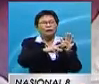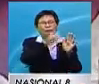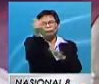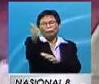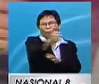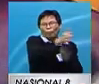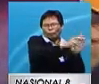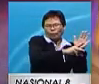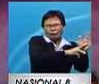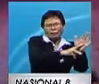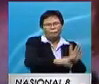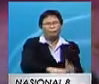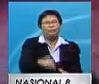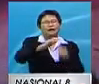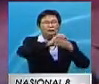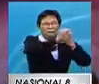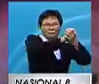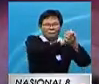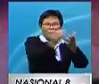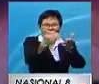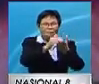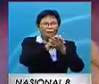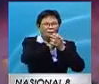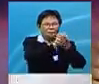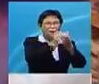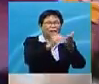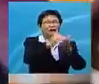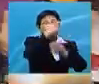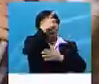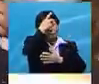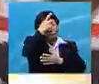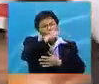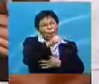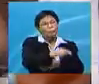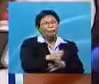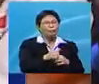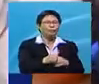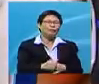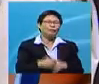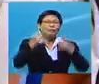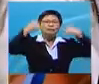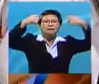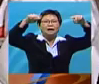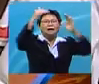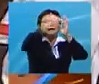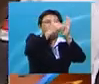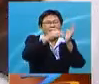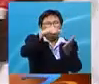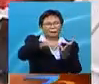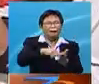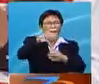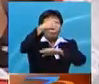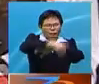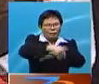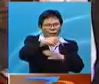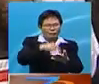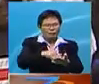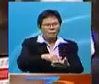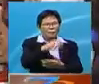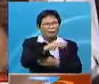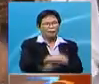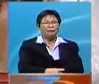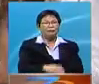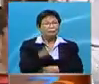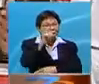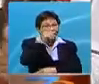masing-masinglah. Baik, tahniah lagi sekali Datuk kerana sama-sama bernama untuk menjayakan acara kita pada malam ini. Dan baiklah,